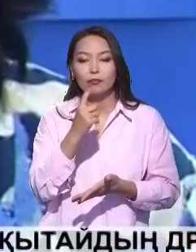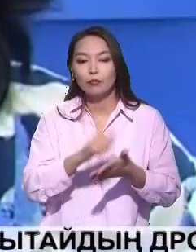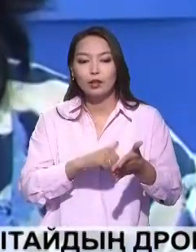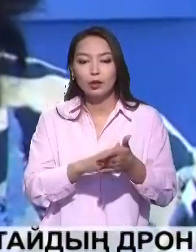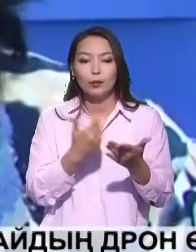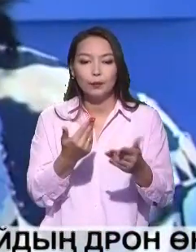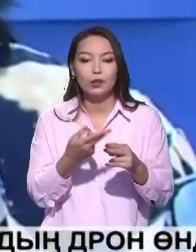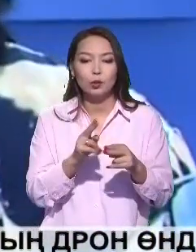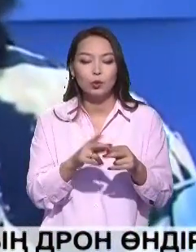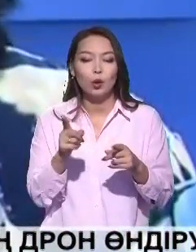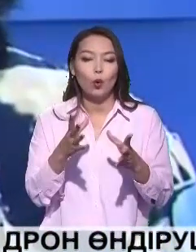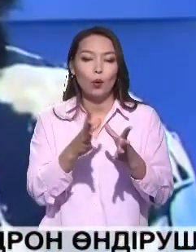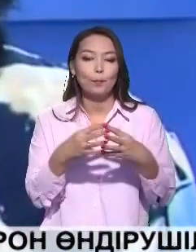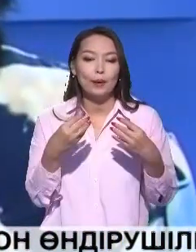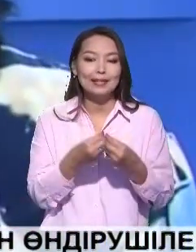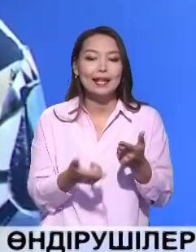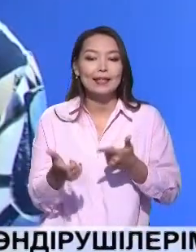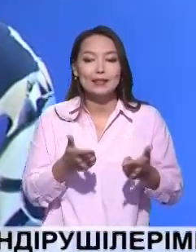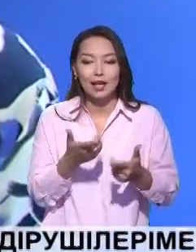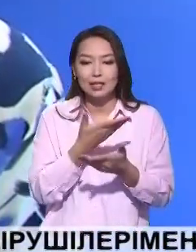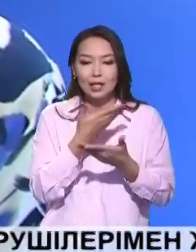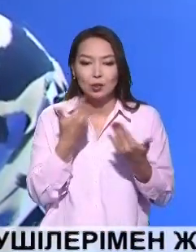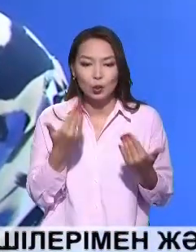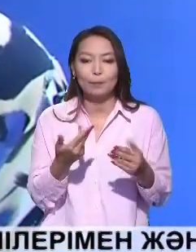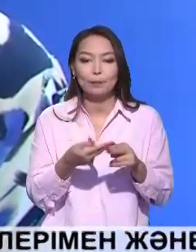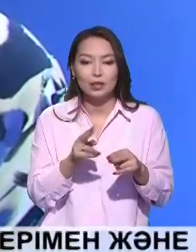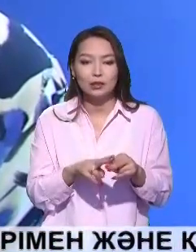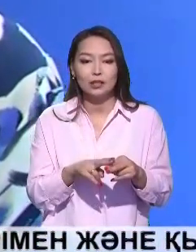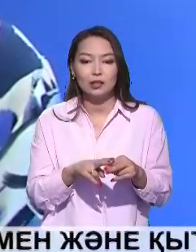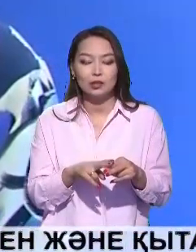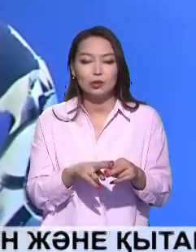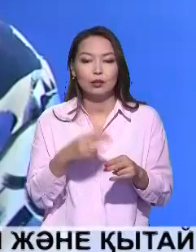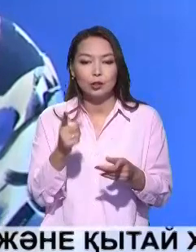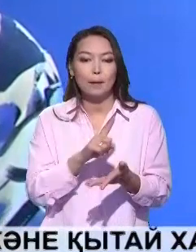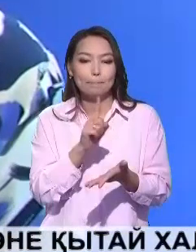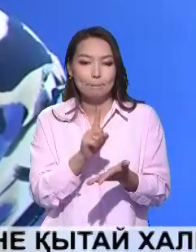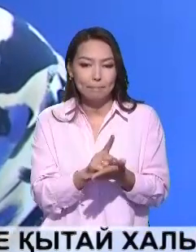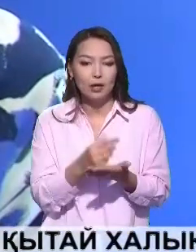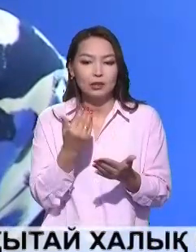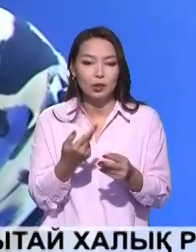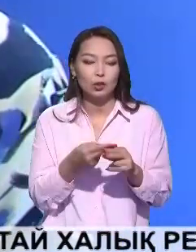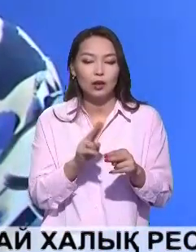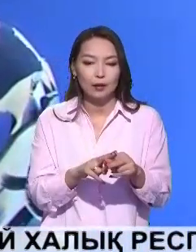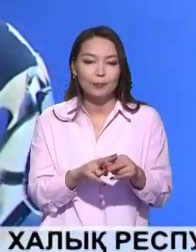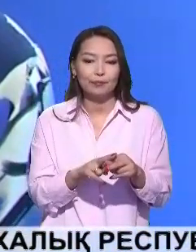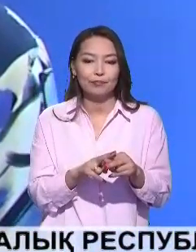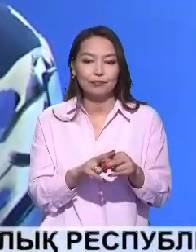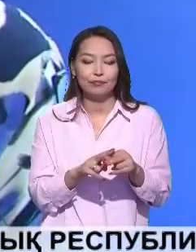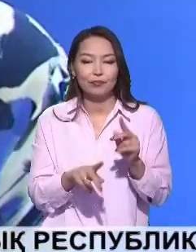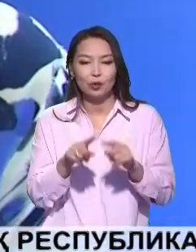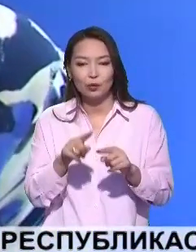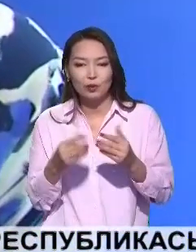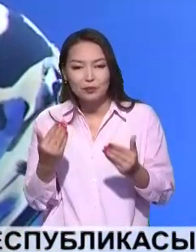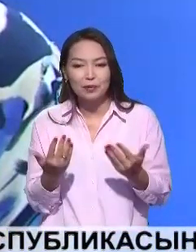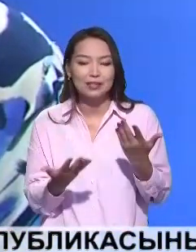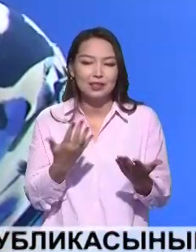олардың отбасылық өмірге дайындығының болмауы. Сондықтан міндетті түрде осындай бір шағын курстардан өтсе, сондай бір